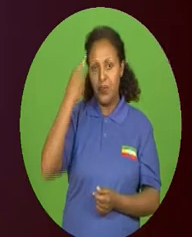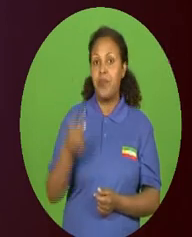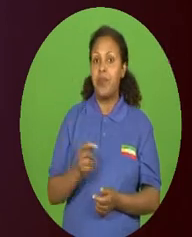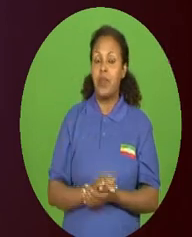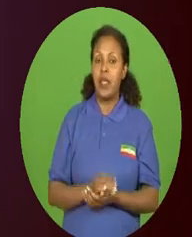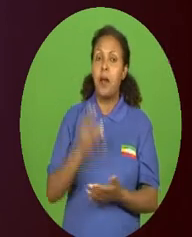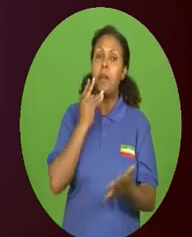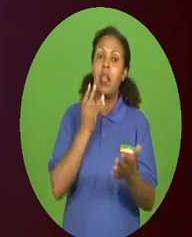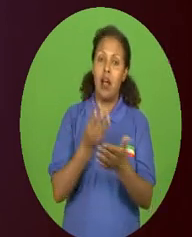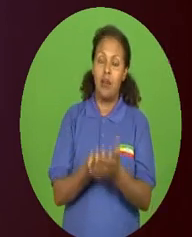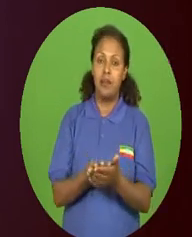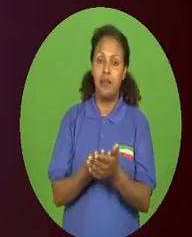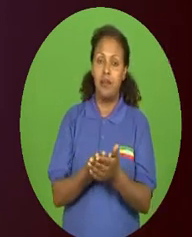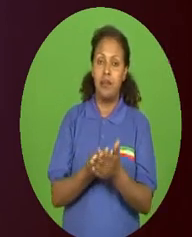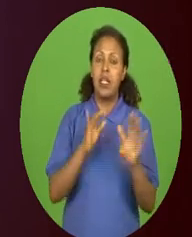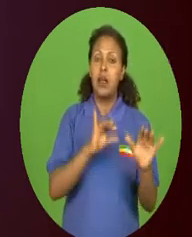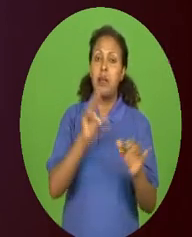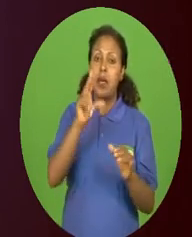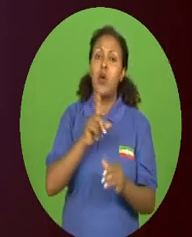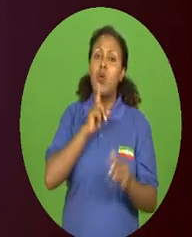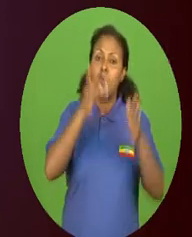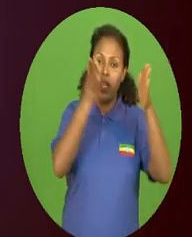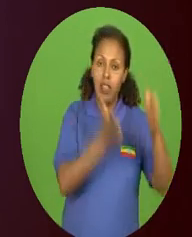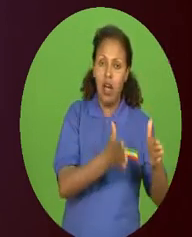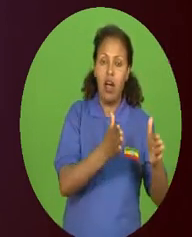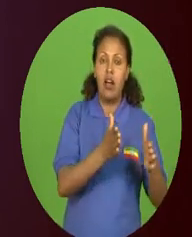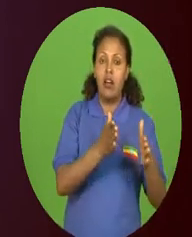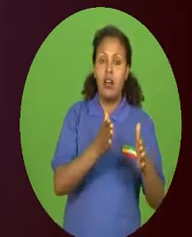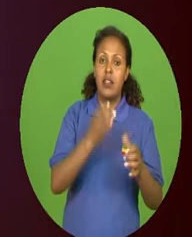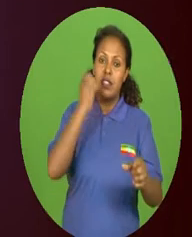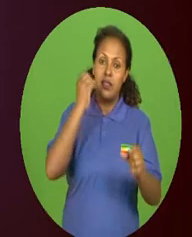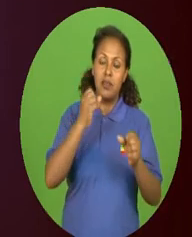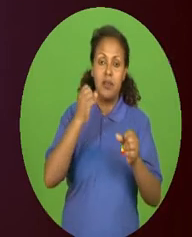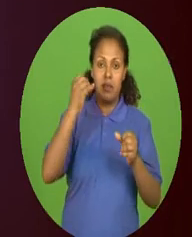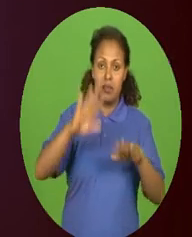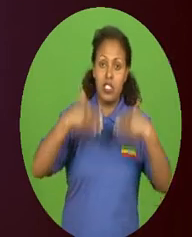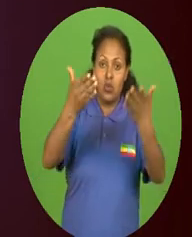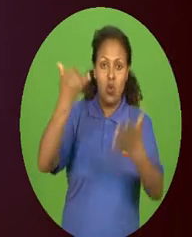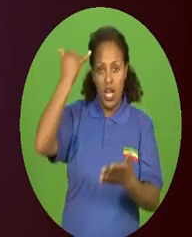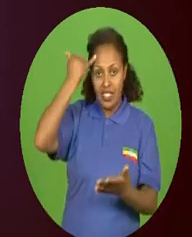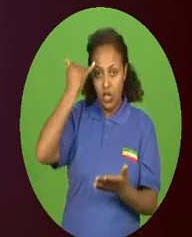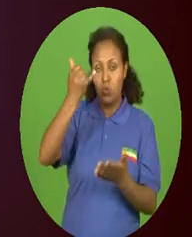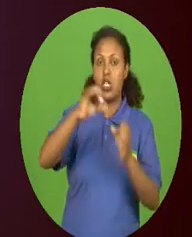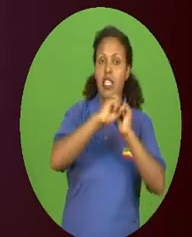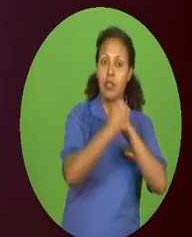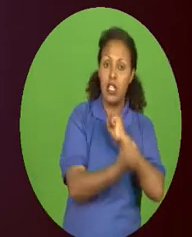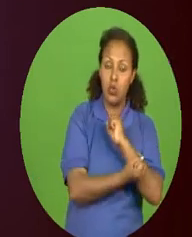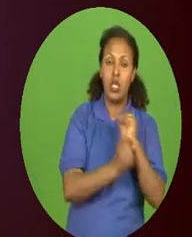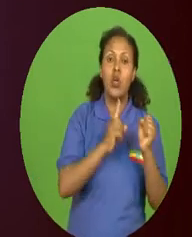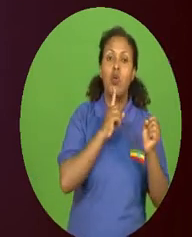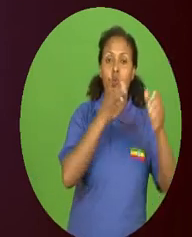በያስባለሁ። መልካም በእውነታ ወይም በሐቅነት የሚሰነዘሩ